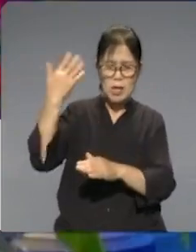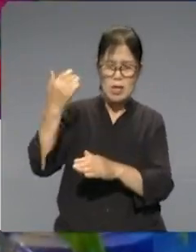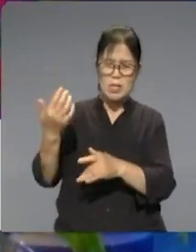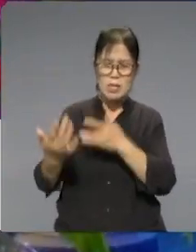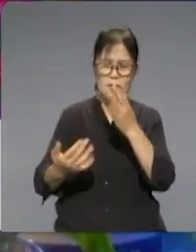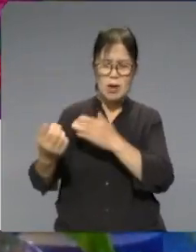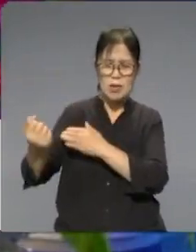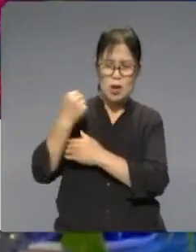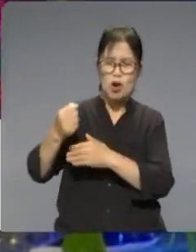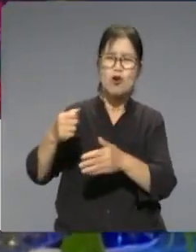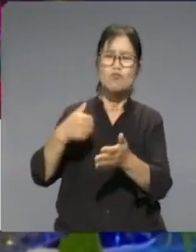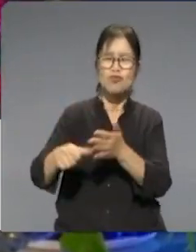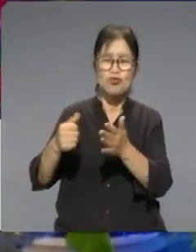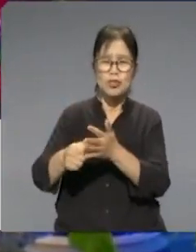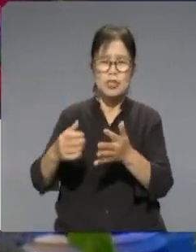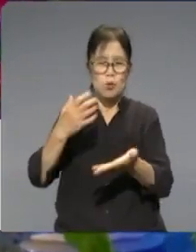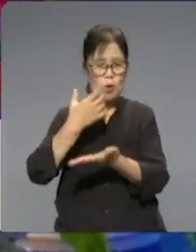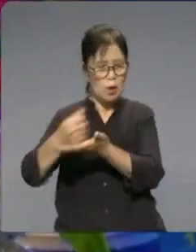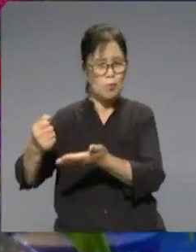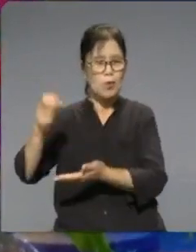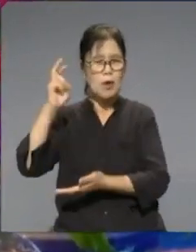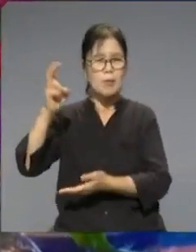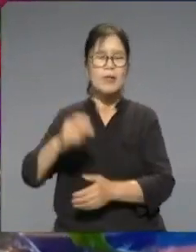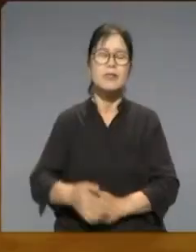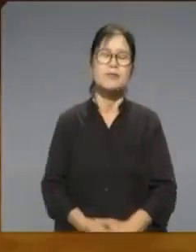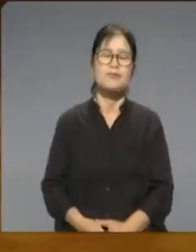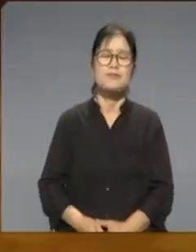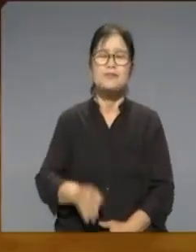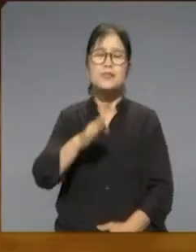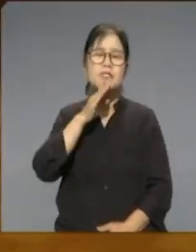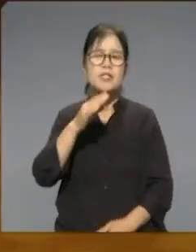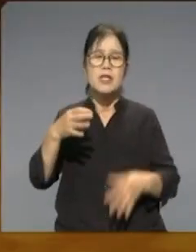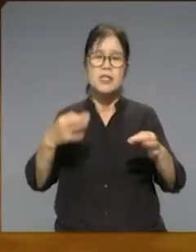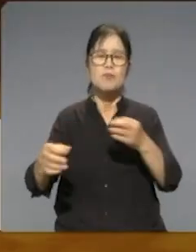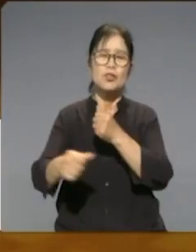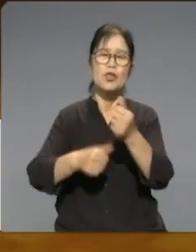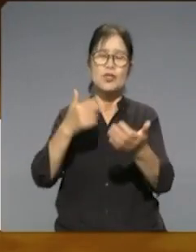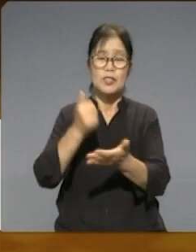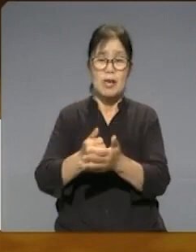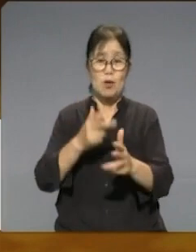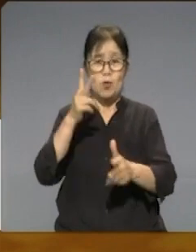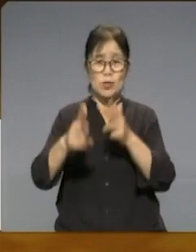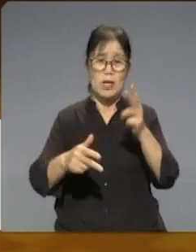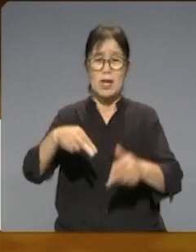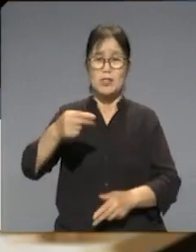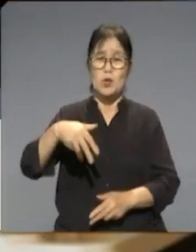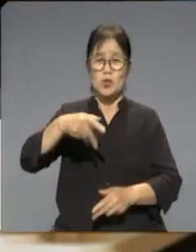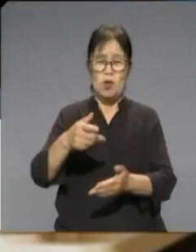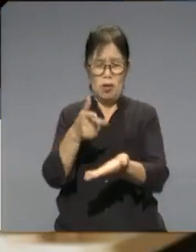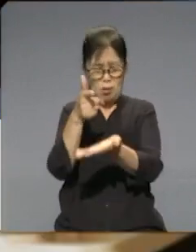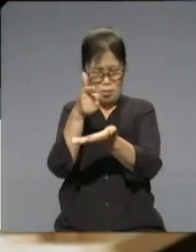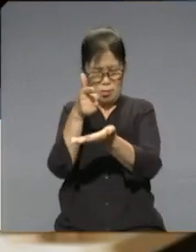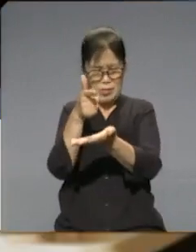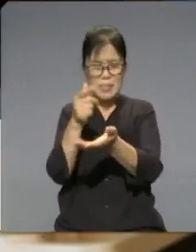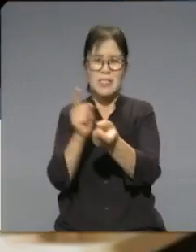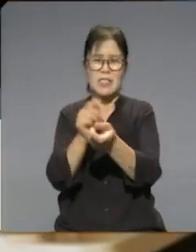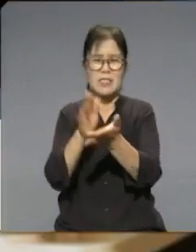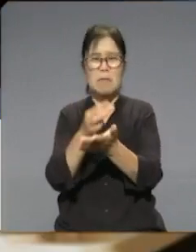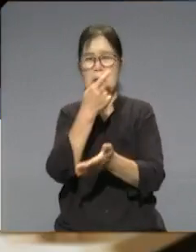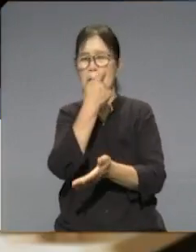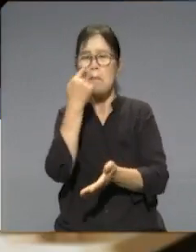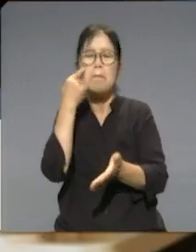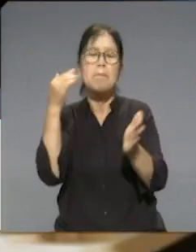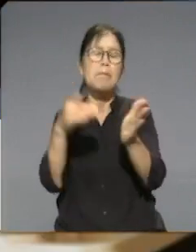확보에 있다는 관측이 가능합니다. 실제로 김 위원장은 공장에서 소총 사격까지 직접